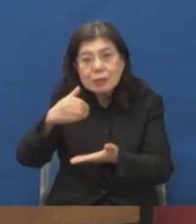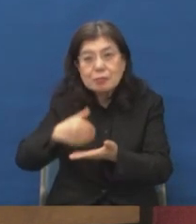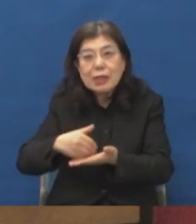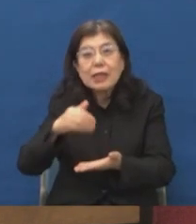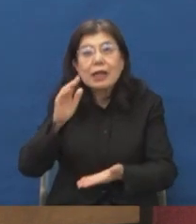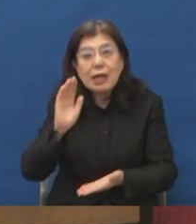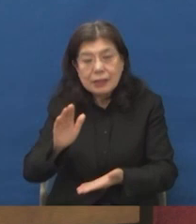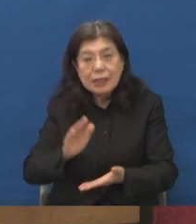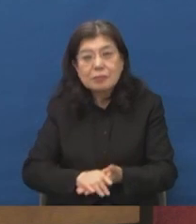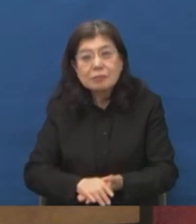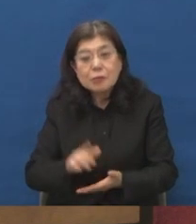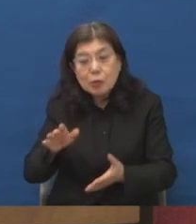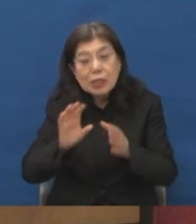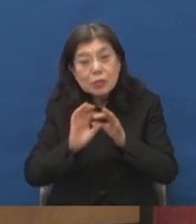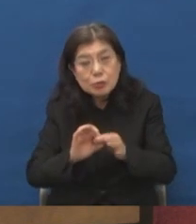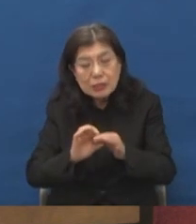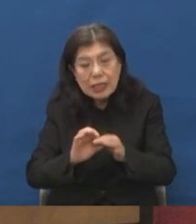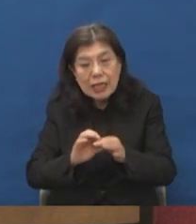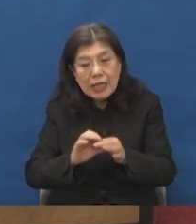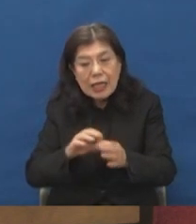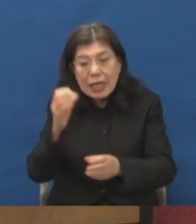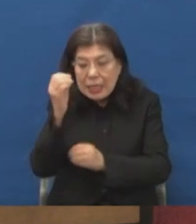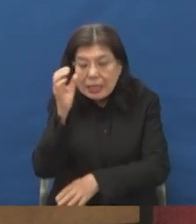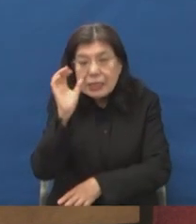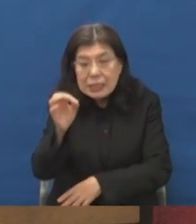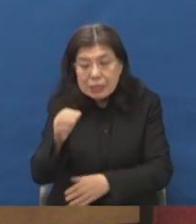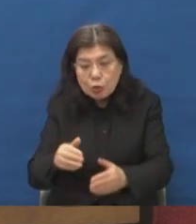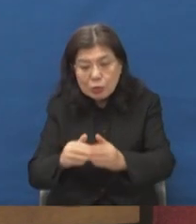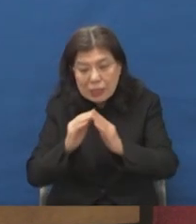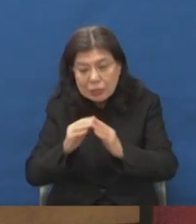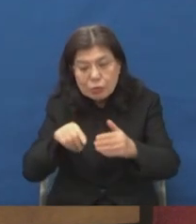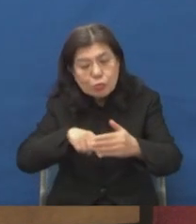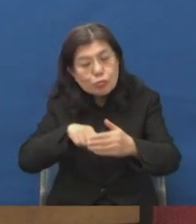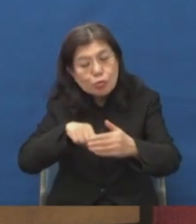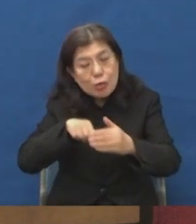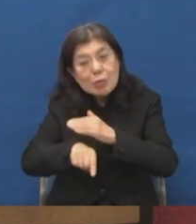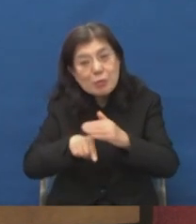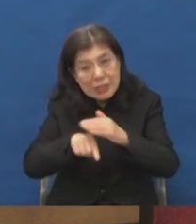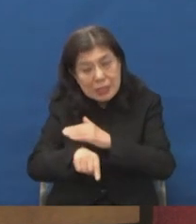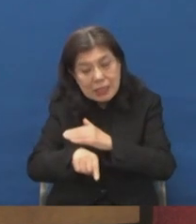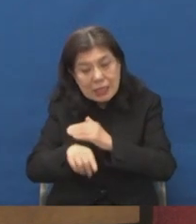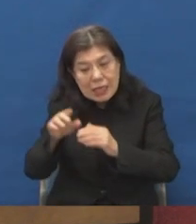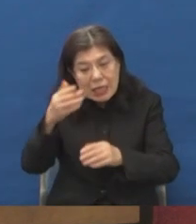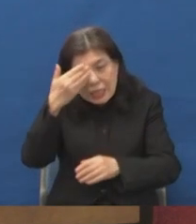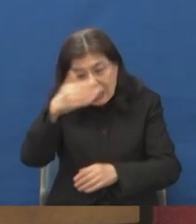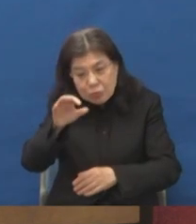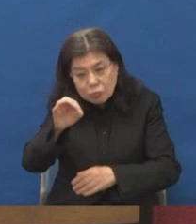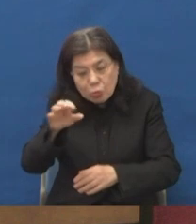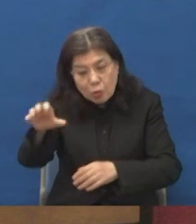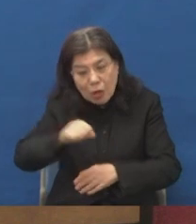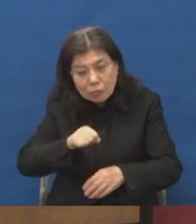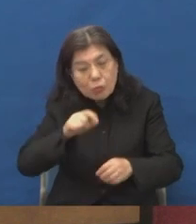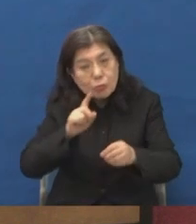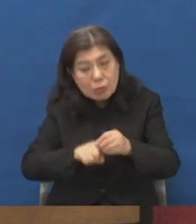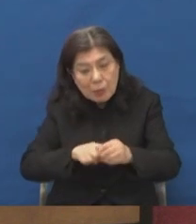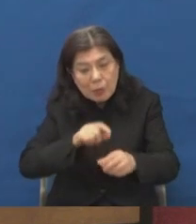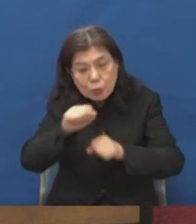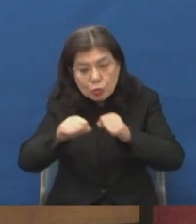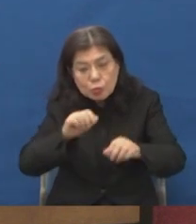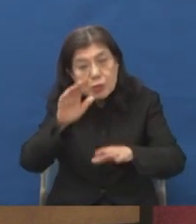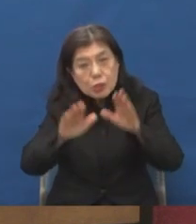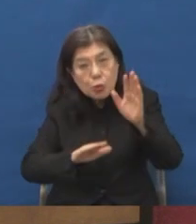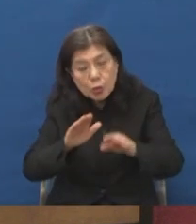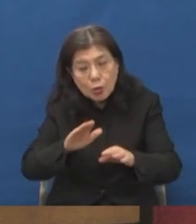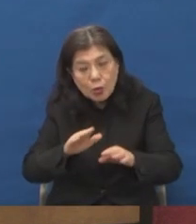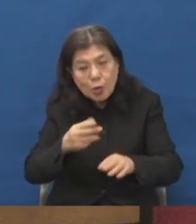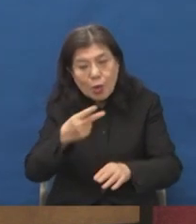ました。これに対し、基金の設立趣旨及び寄付の獲得に向けた取り組み状況、錦防潮公